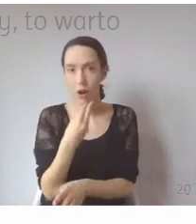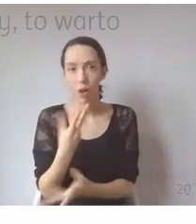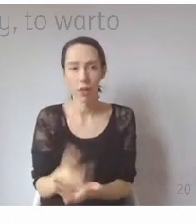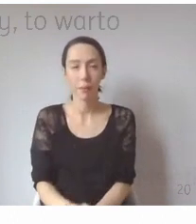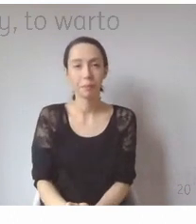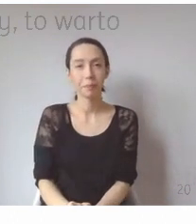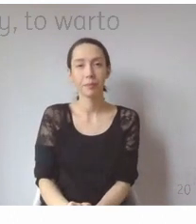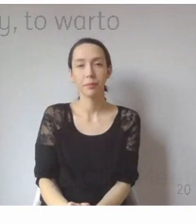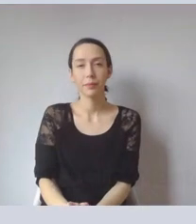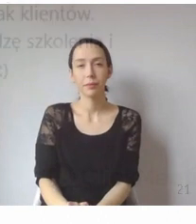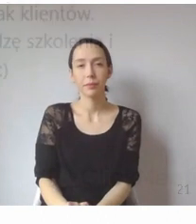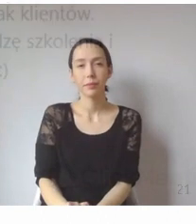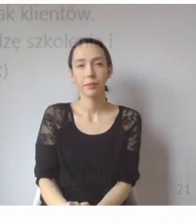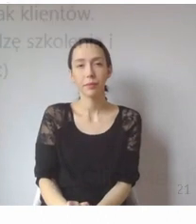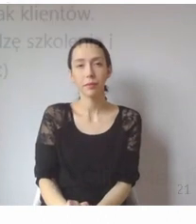żywo.